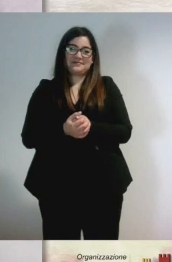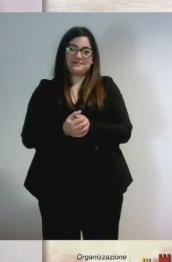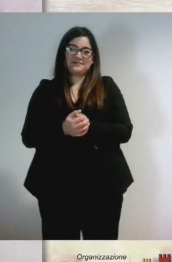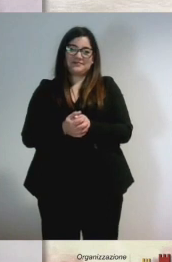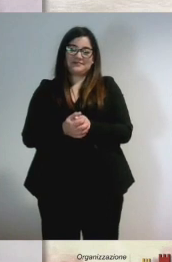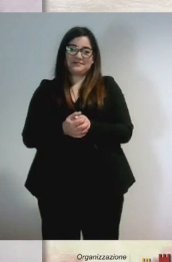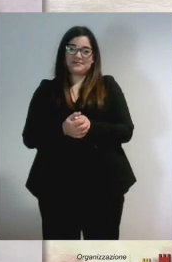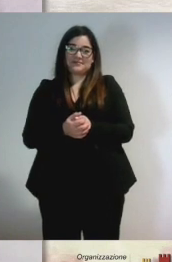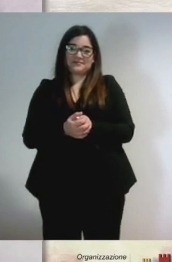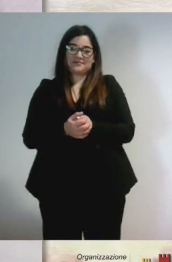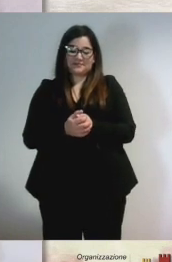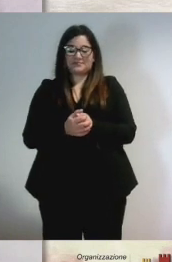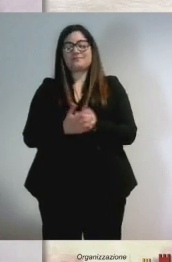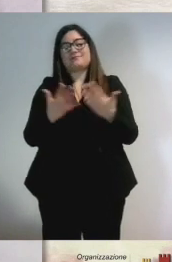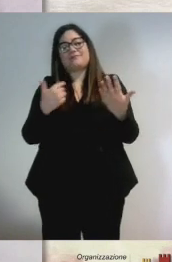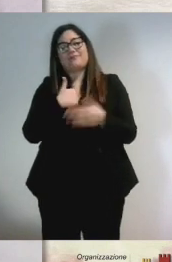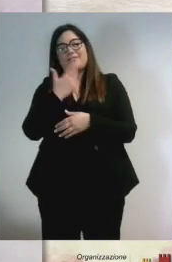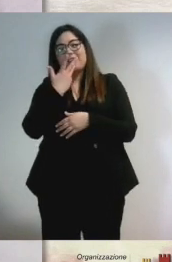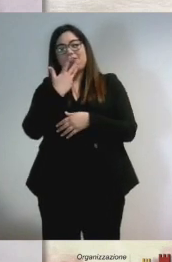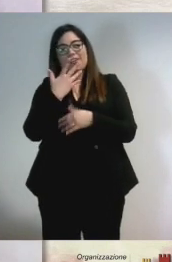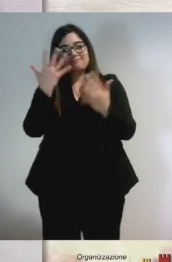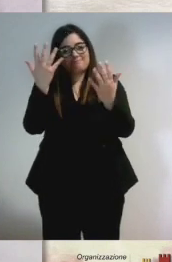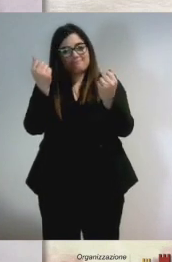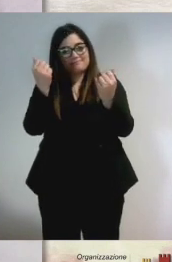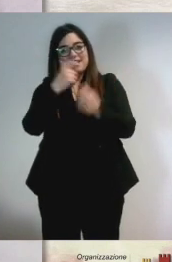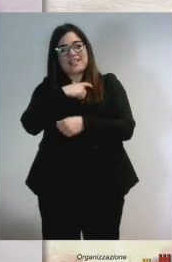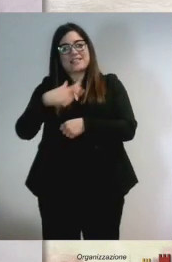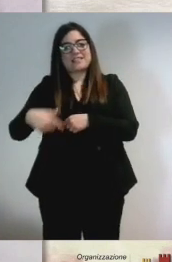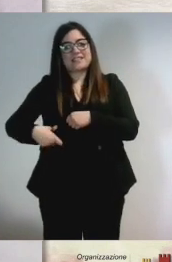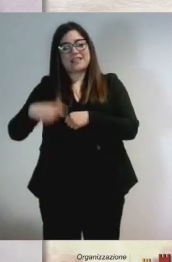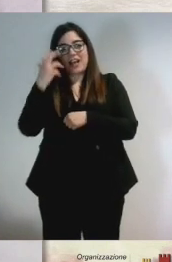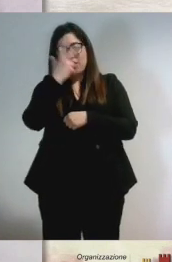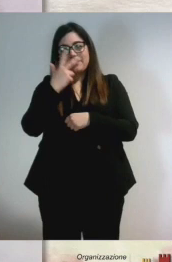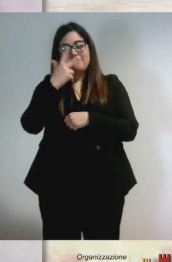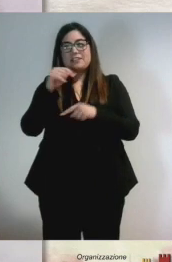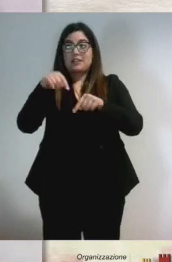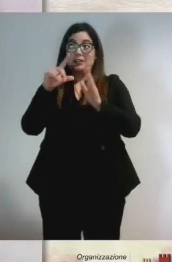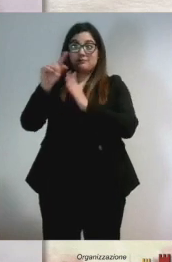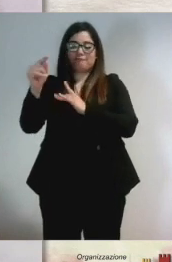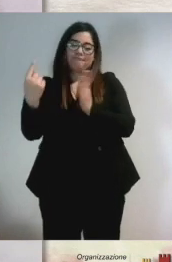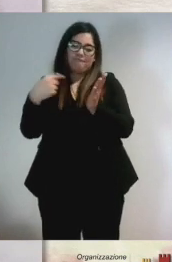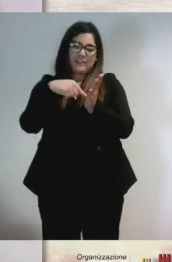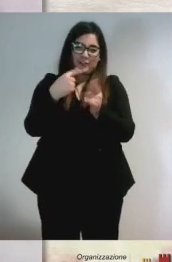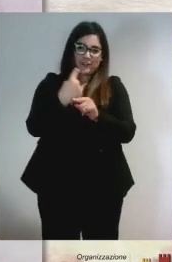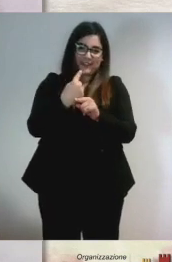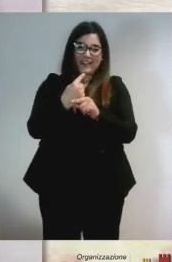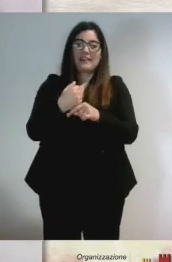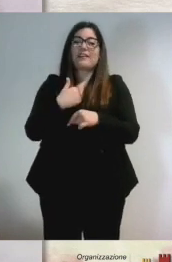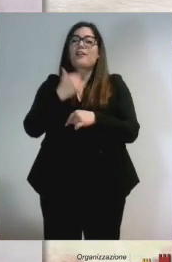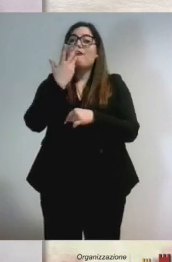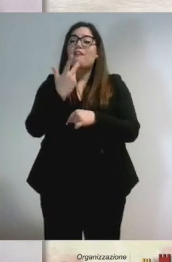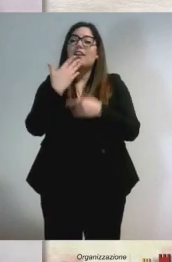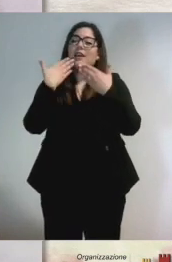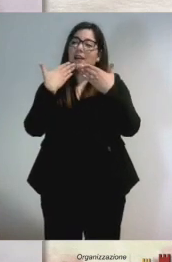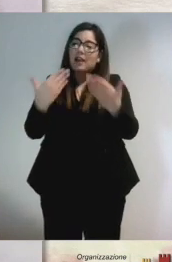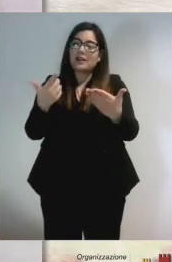Fatemi salutare il sindaco di Treviso che si è allontanato e tornerà Mario per per averci accolto